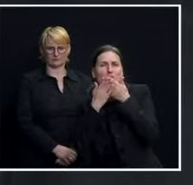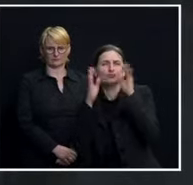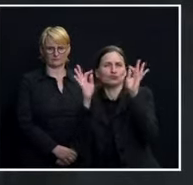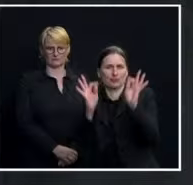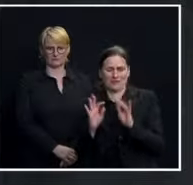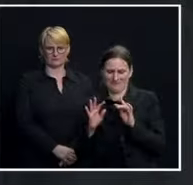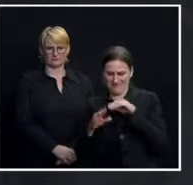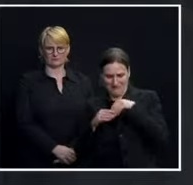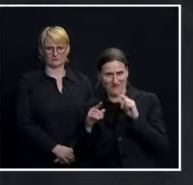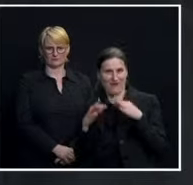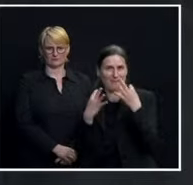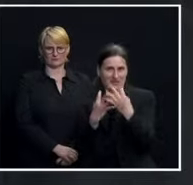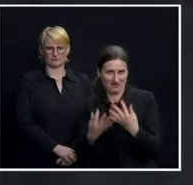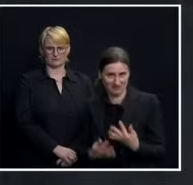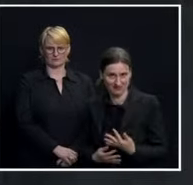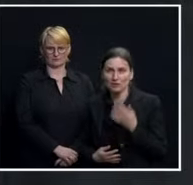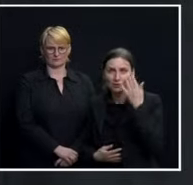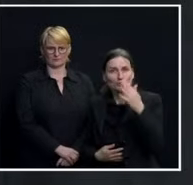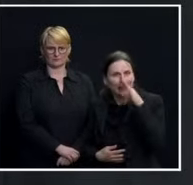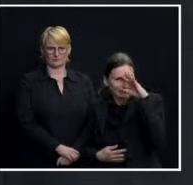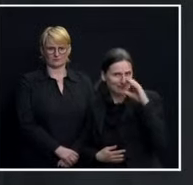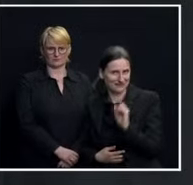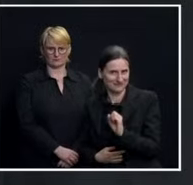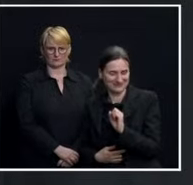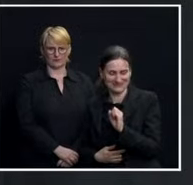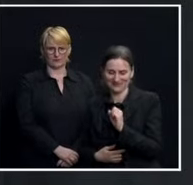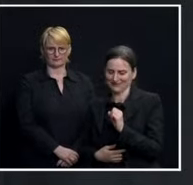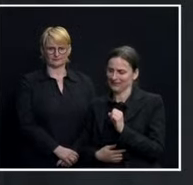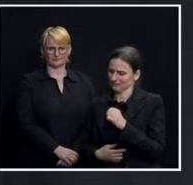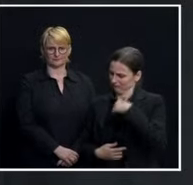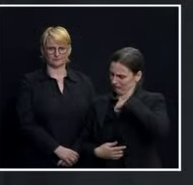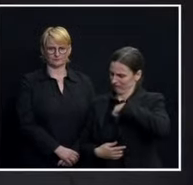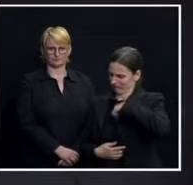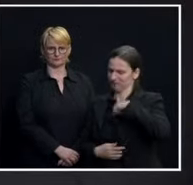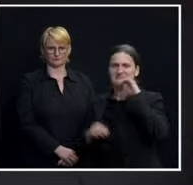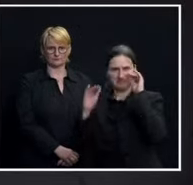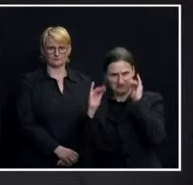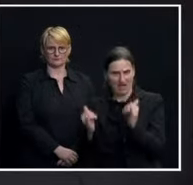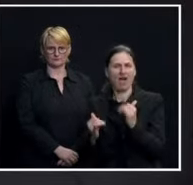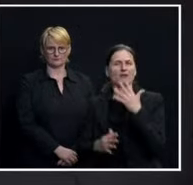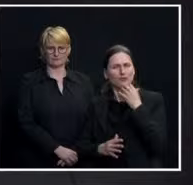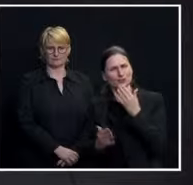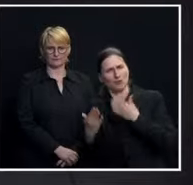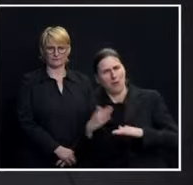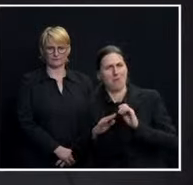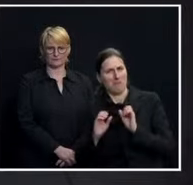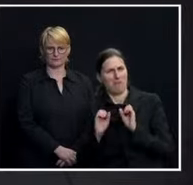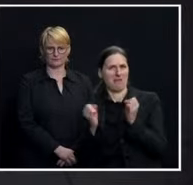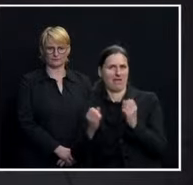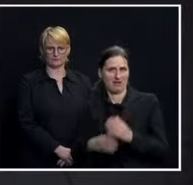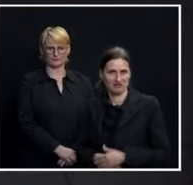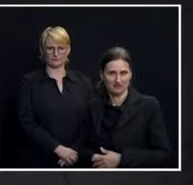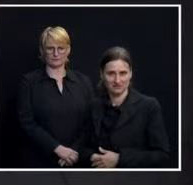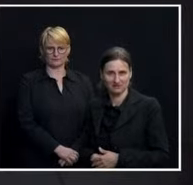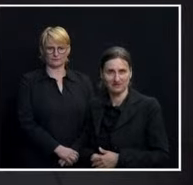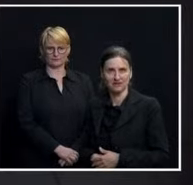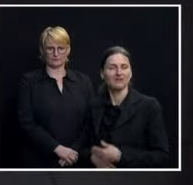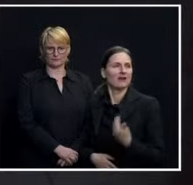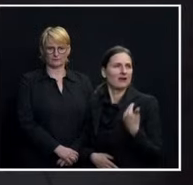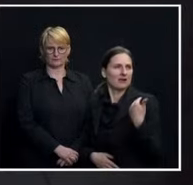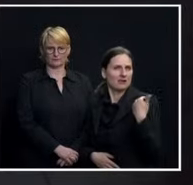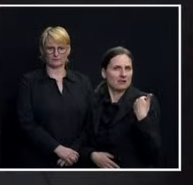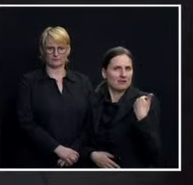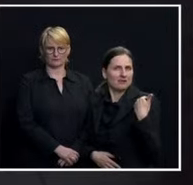furchtbar in einer Familie, ehrlich gesagt. Und das, glaube ich, ist dann nochmal ein doppelter Antrieb gewesen, dass ich gesagt habe, jetzt umso mehr. Also gerade, es war mal ein runder